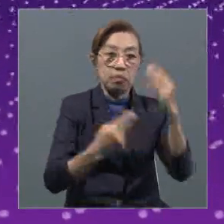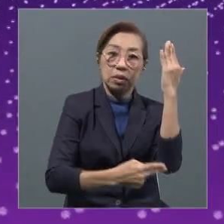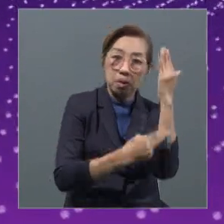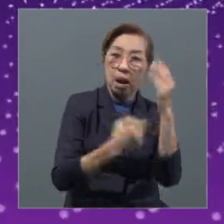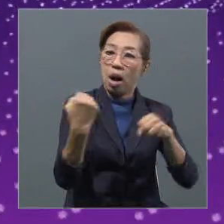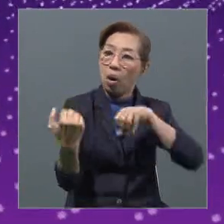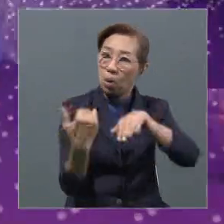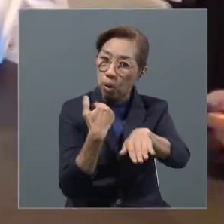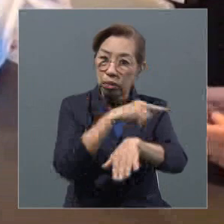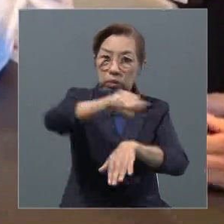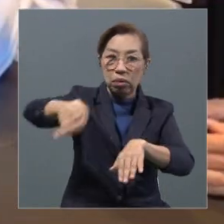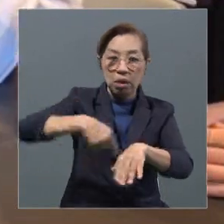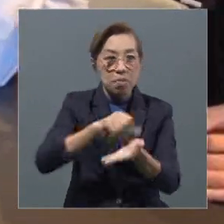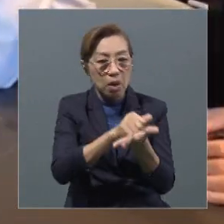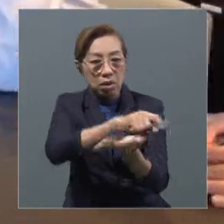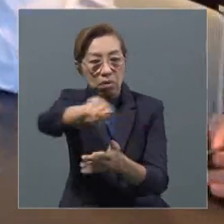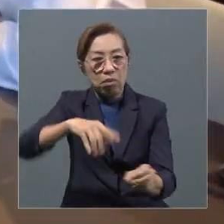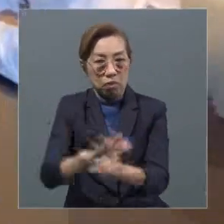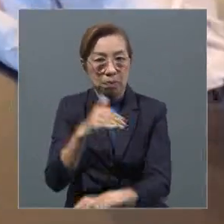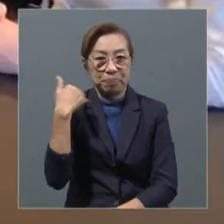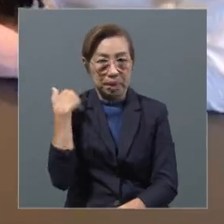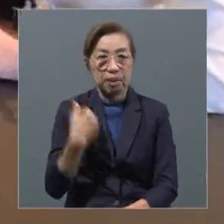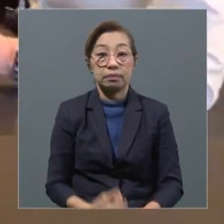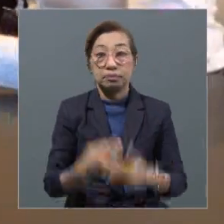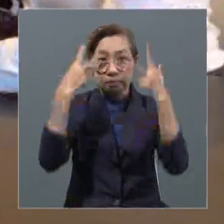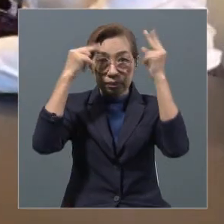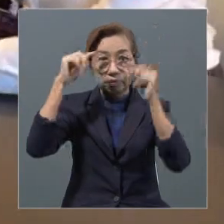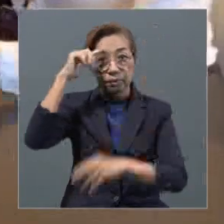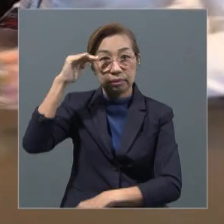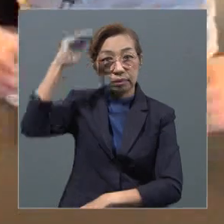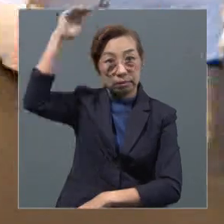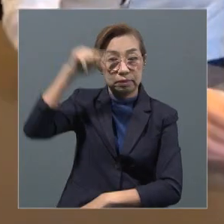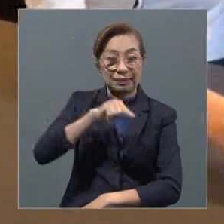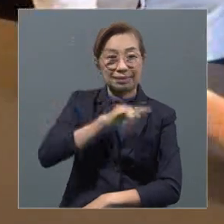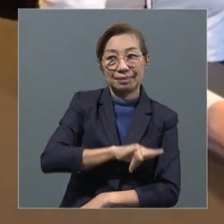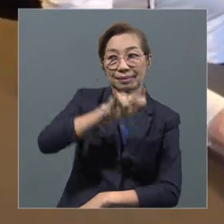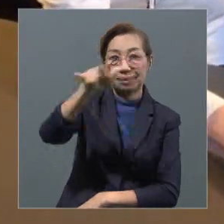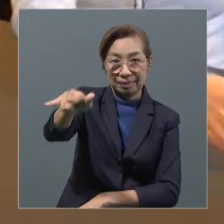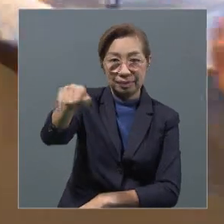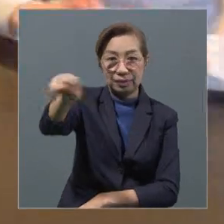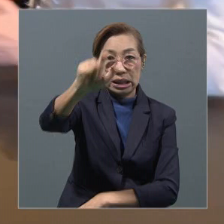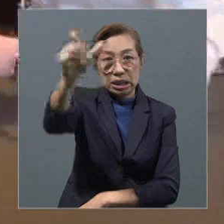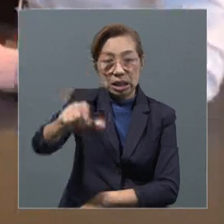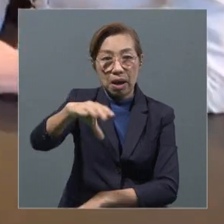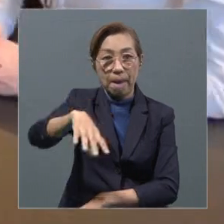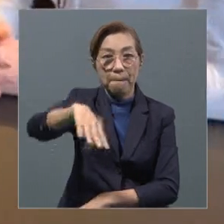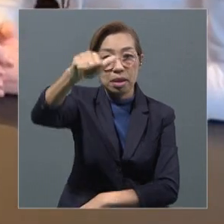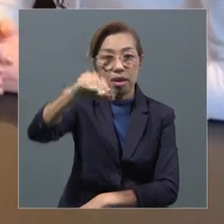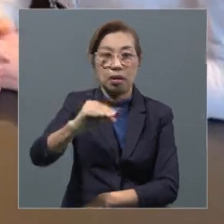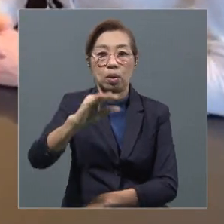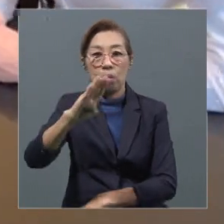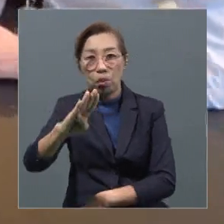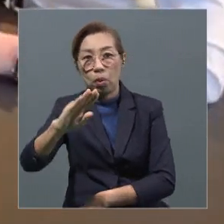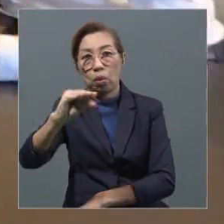ๆหลังจากที่นายเศรษฐาทวีสินนายกรัฐมนตรีครับเดินทางไปที่เมืองโบโลญญาประเทศอิตาลีหารือกับผู้บริห